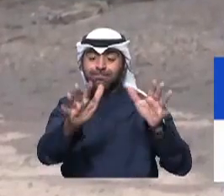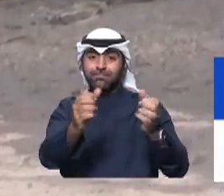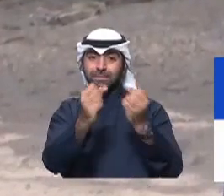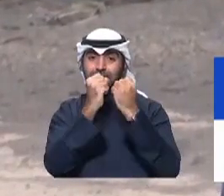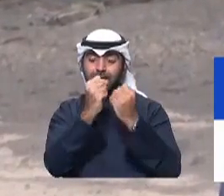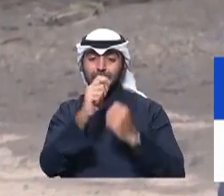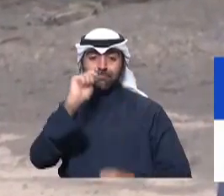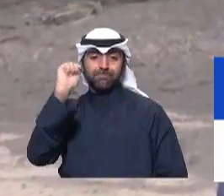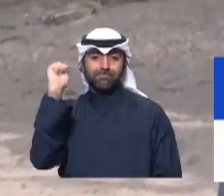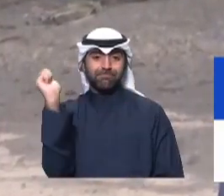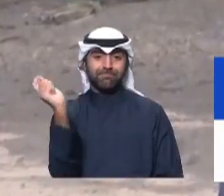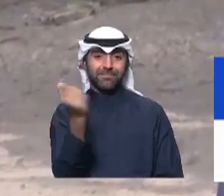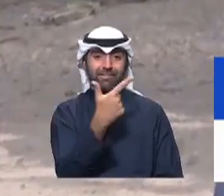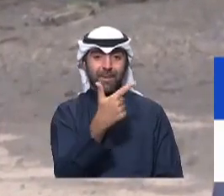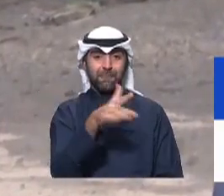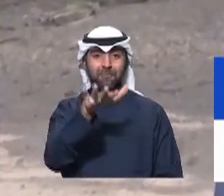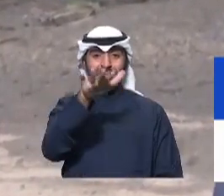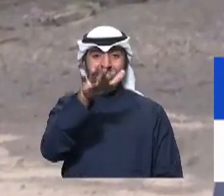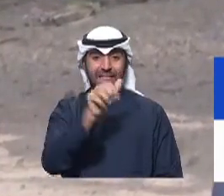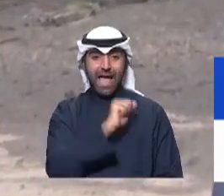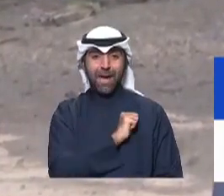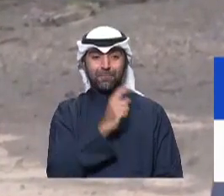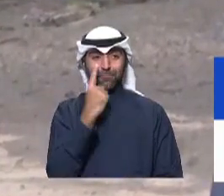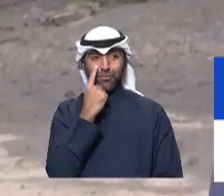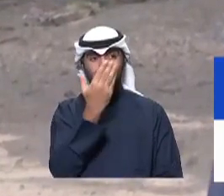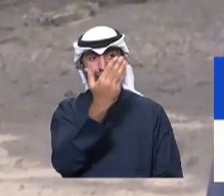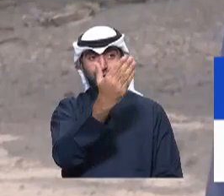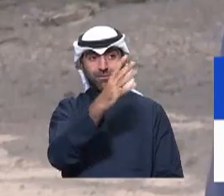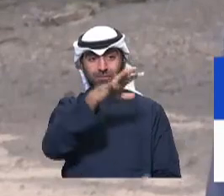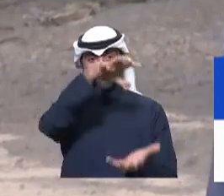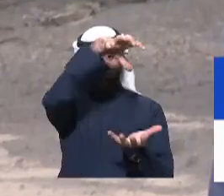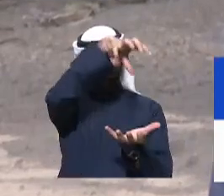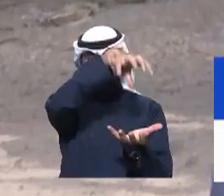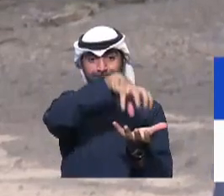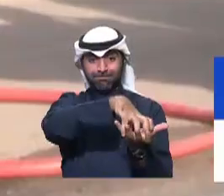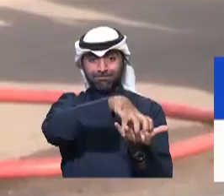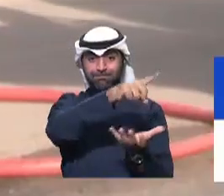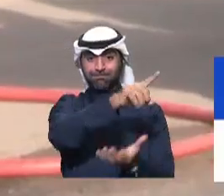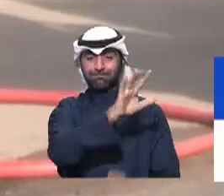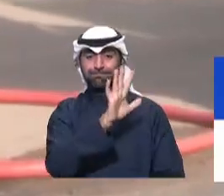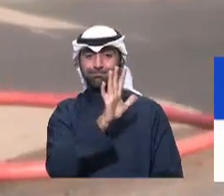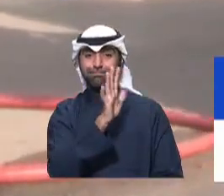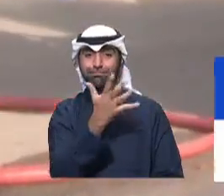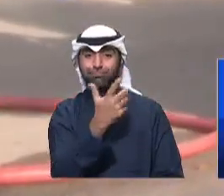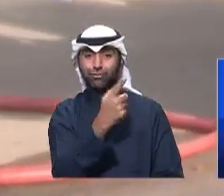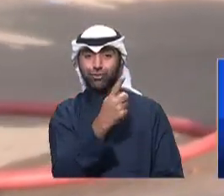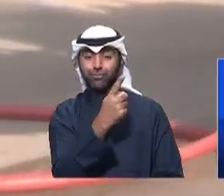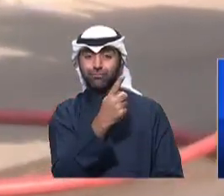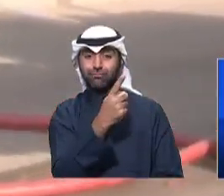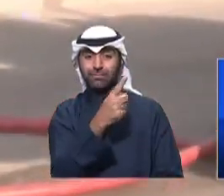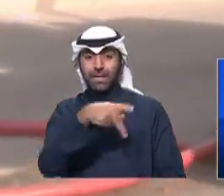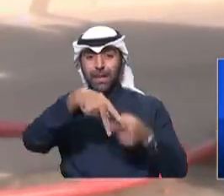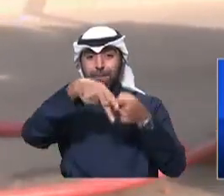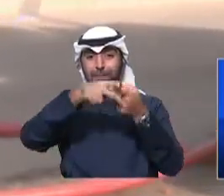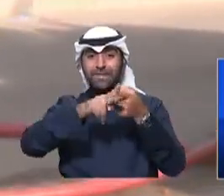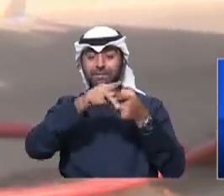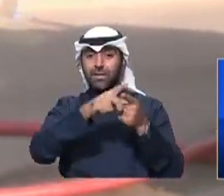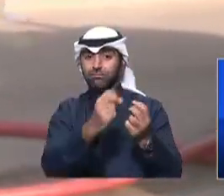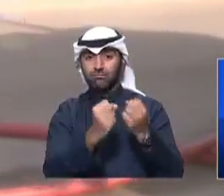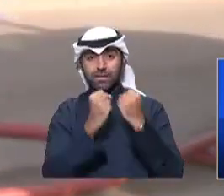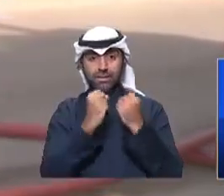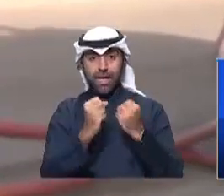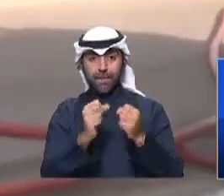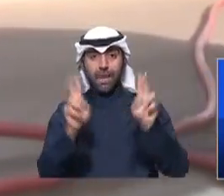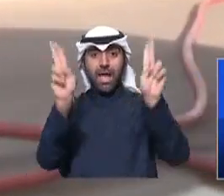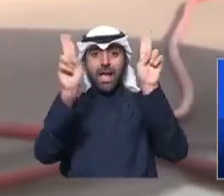مصورة ومخزن فيها مواد قابلة للاشتعال من بوليستر ومواد أولية لصناعة البلاستيك. طبعا هذا المكان غير مرخص